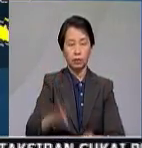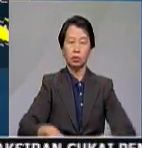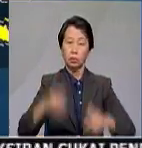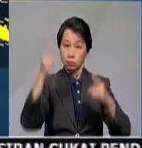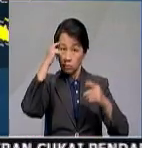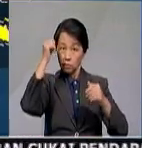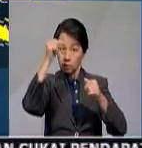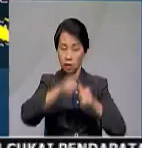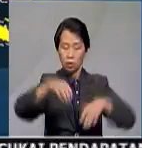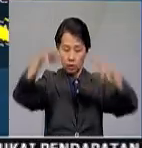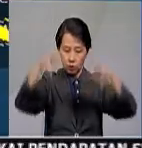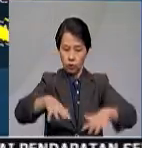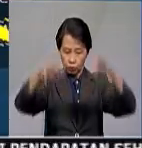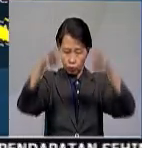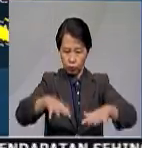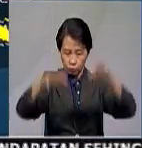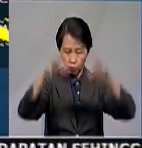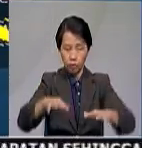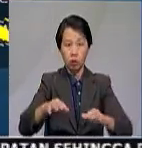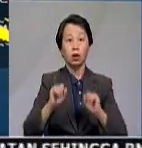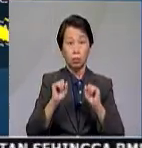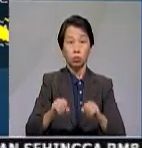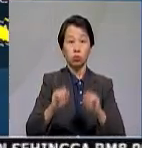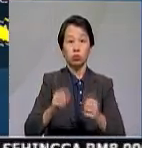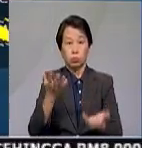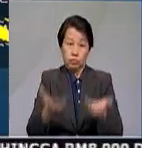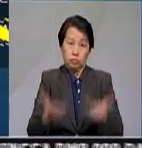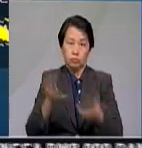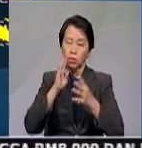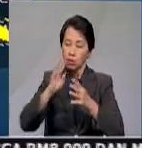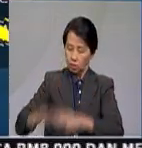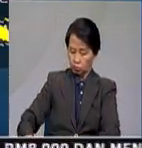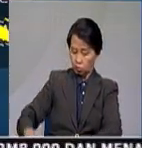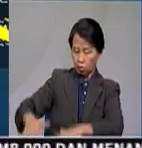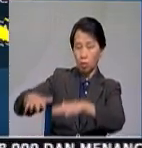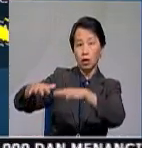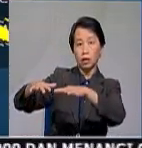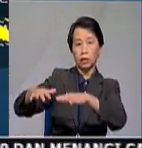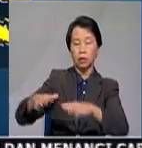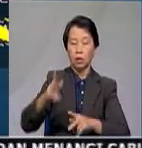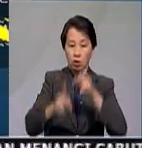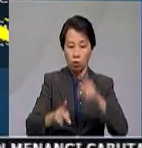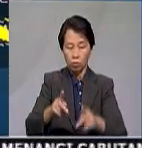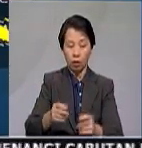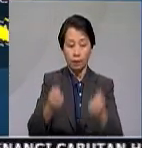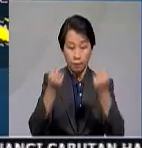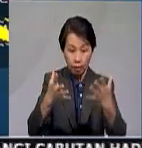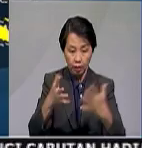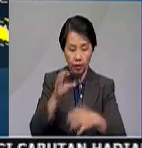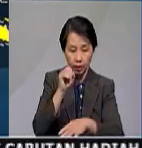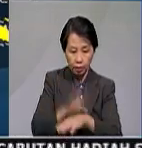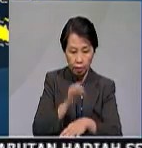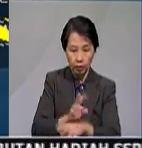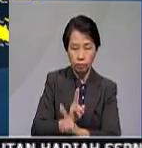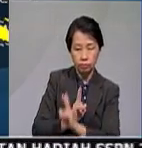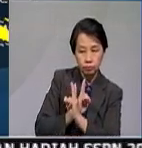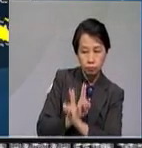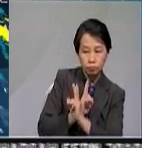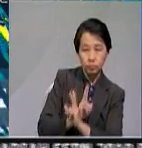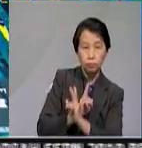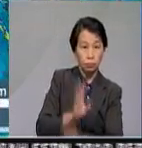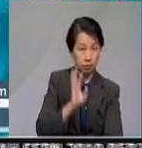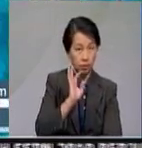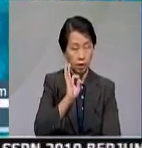berlaku secara berterusan boleh menyebabkan banjir di kawasan berkedudukan rendah. Jadi pada orang ramai dinasihatkan lebih berwaspada.